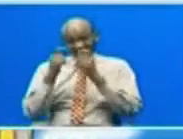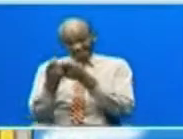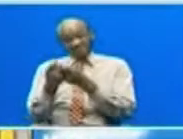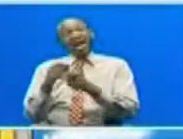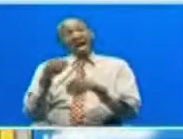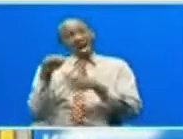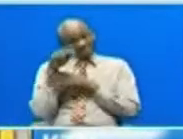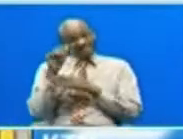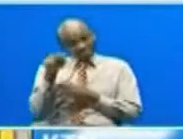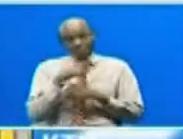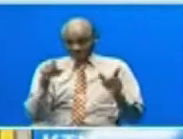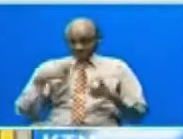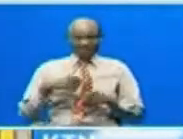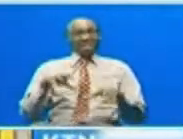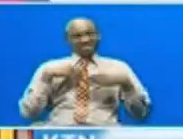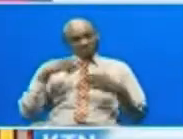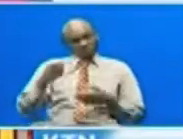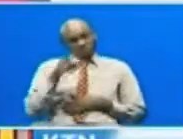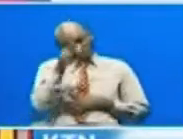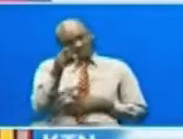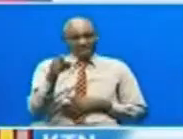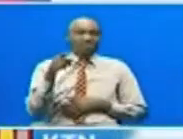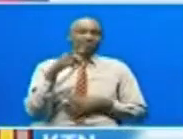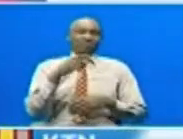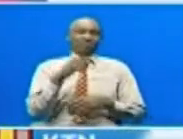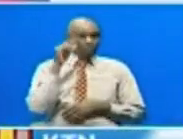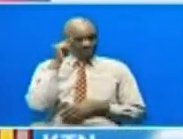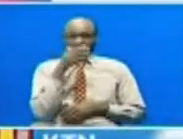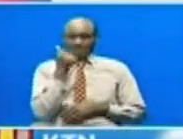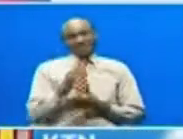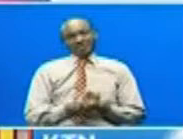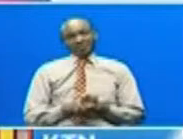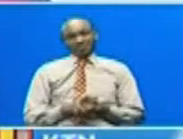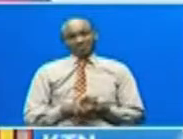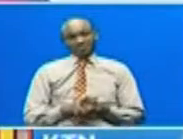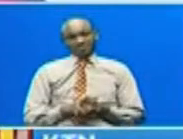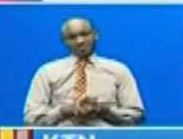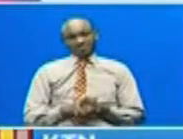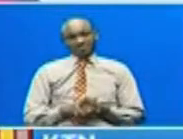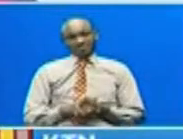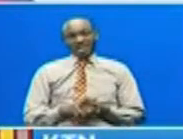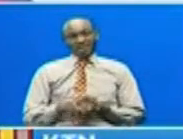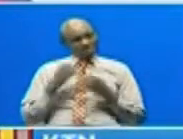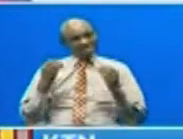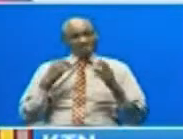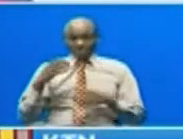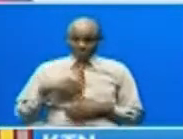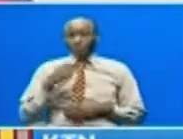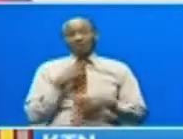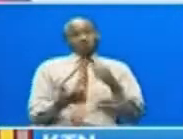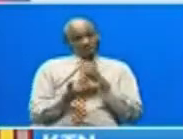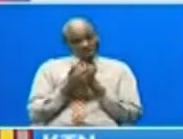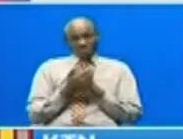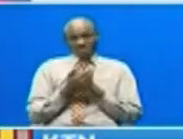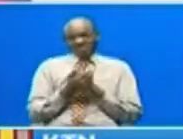side due to their dare to dream attitude. Kwanza ni watu wanapenda kusaidia wachezaji